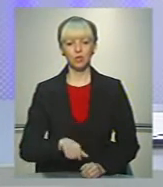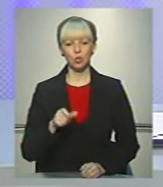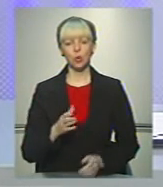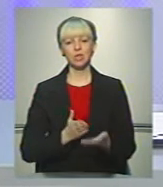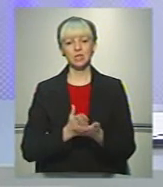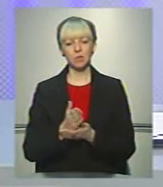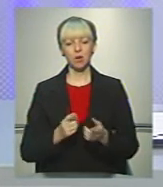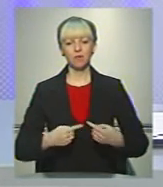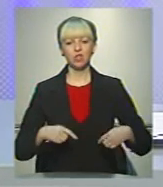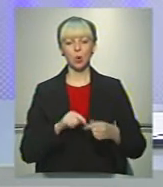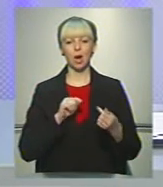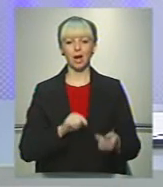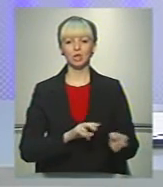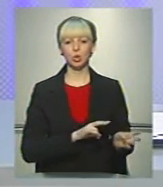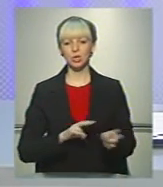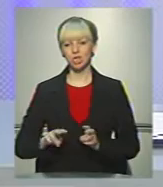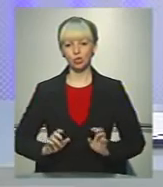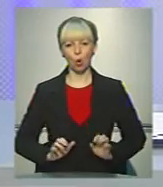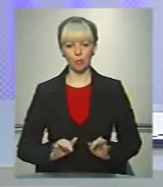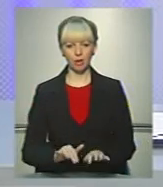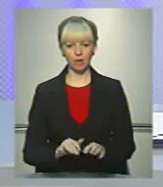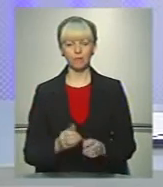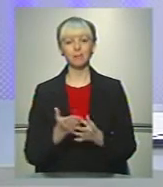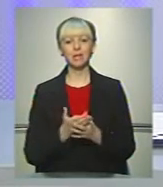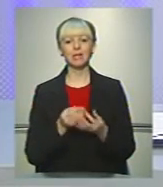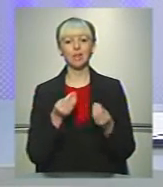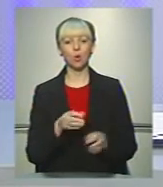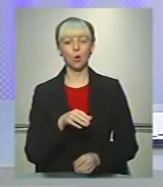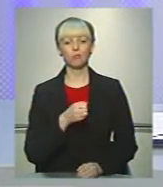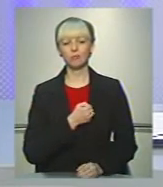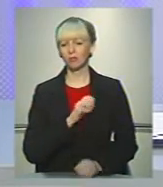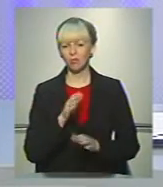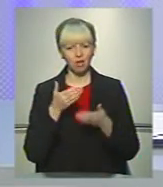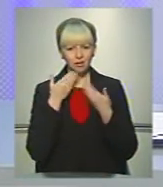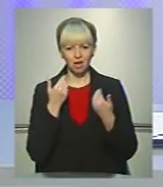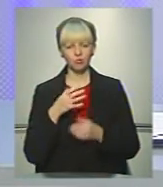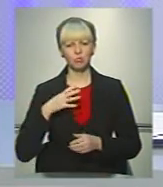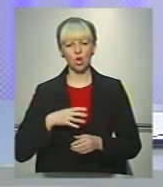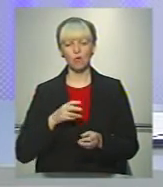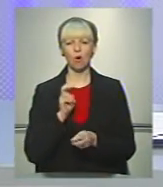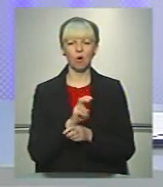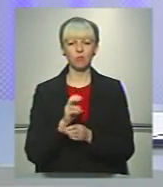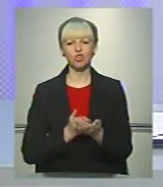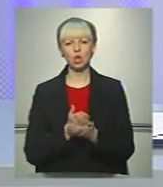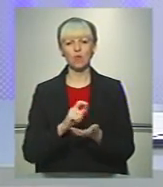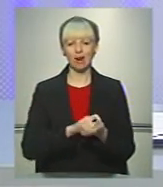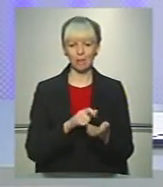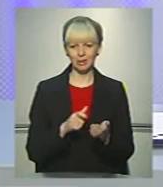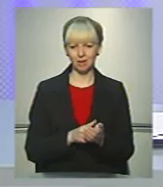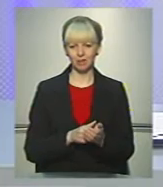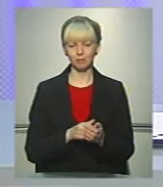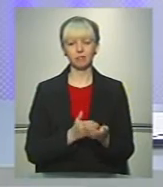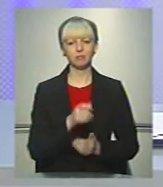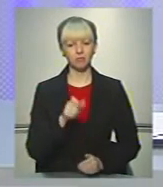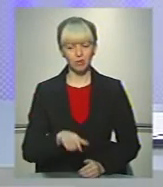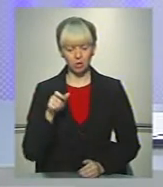несли службу в зоні антитерористичної операції. Та пільги даються атовцям нелегко. Доводиться обходити чиновницькі кабінети.